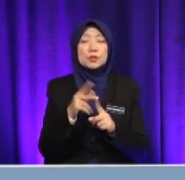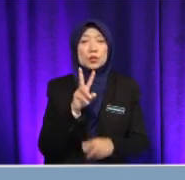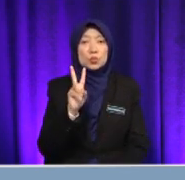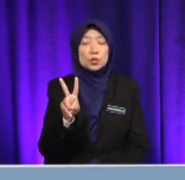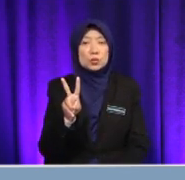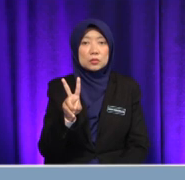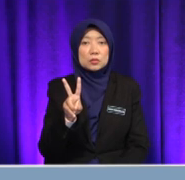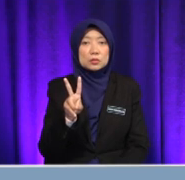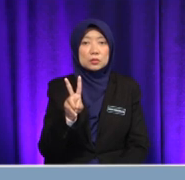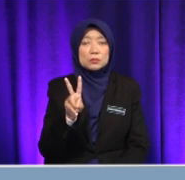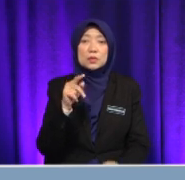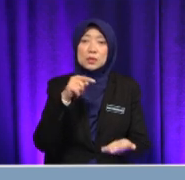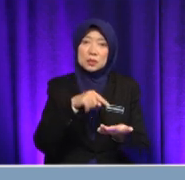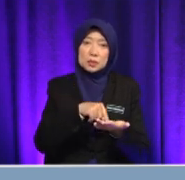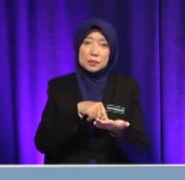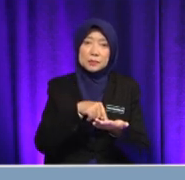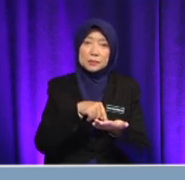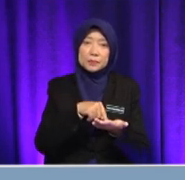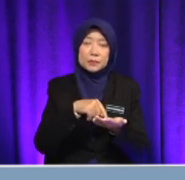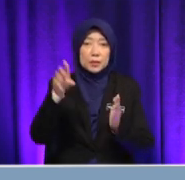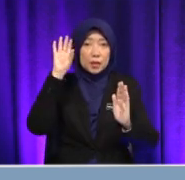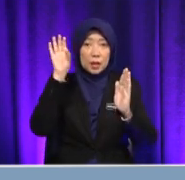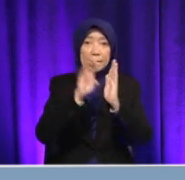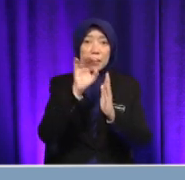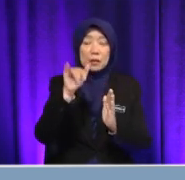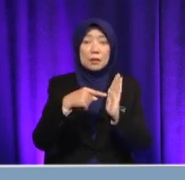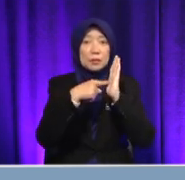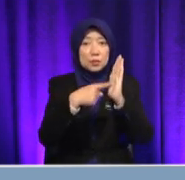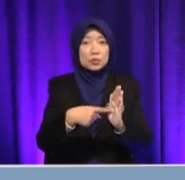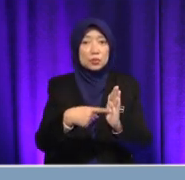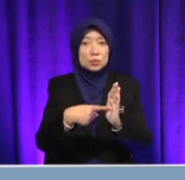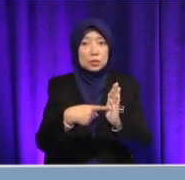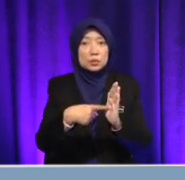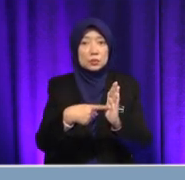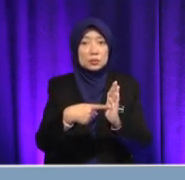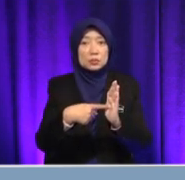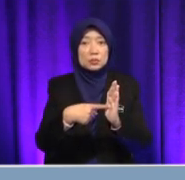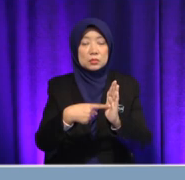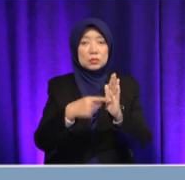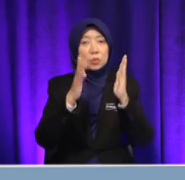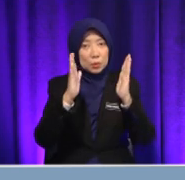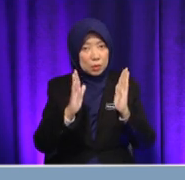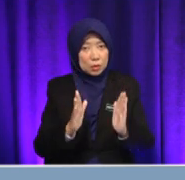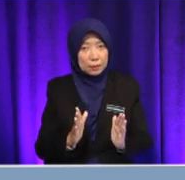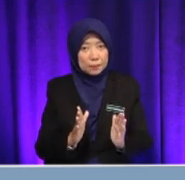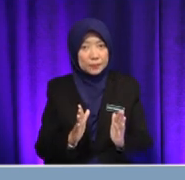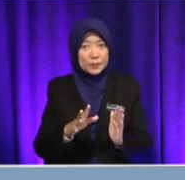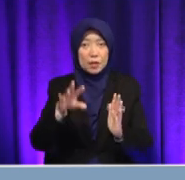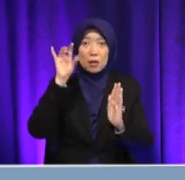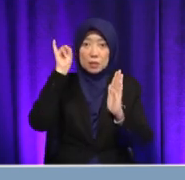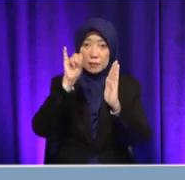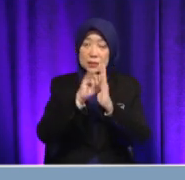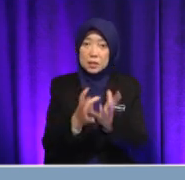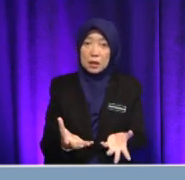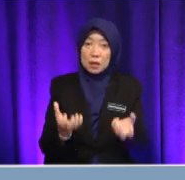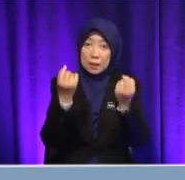ini adalah gambar yang menunjukkan orang di situ ada image ya mengangkat